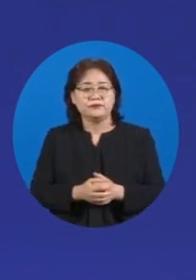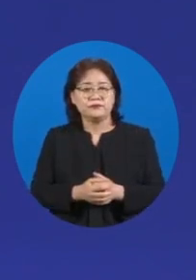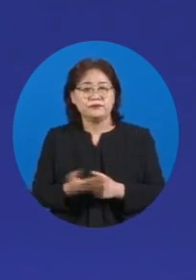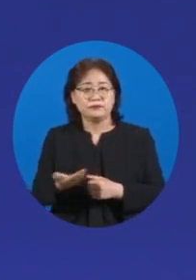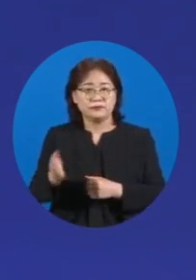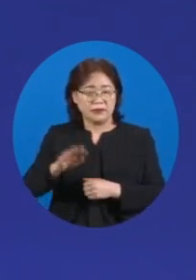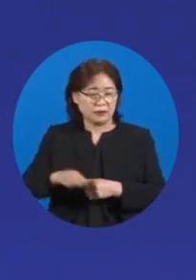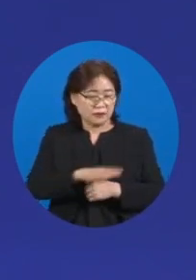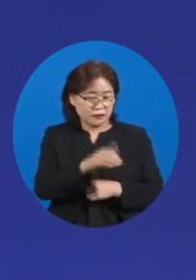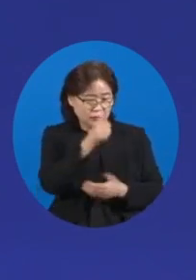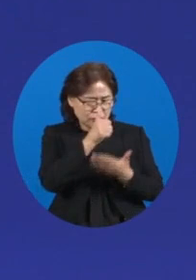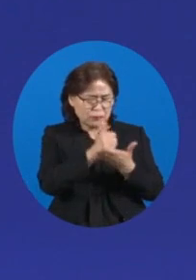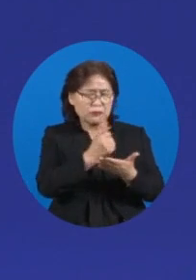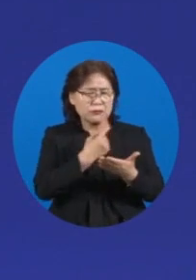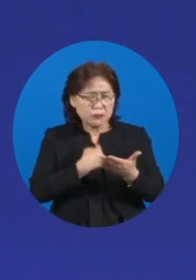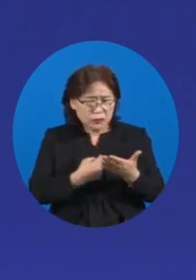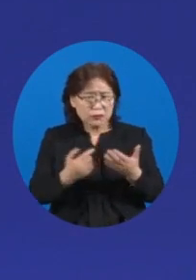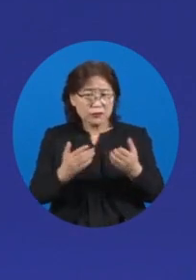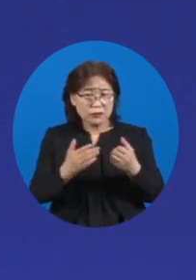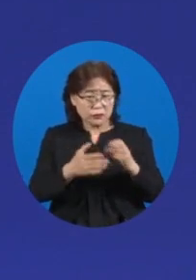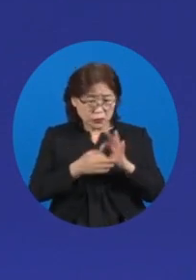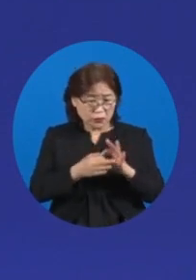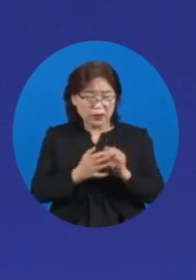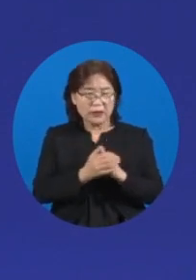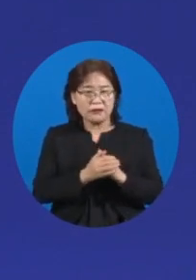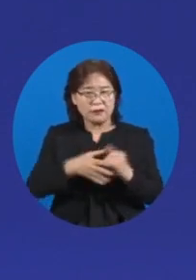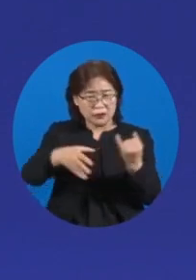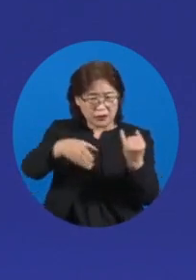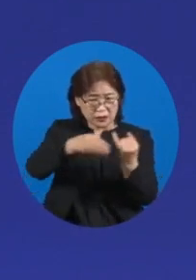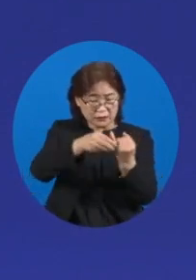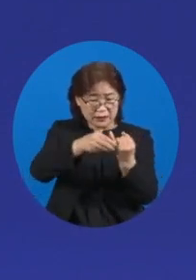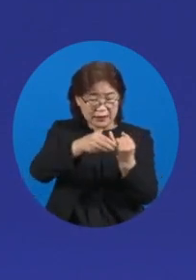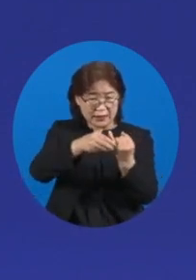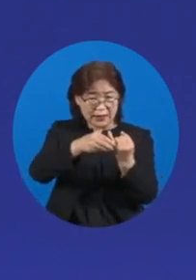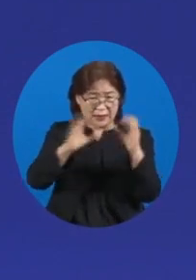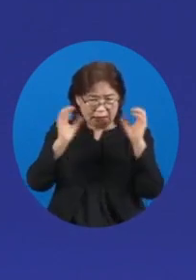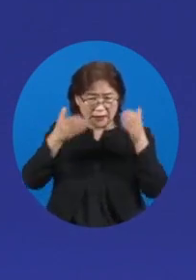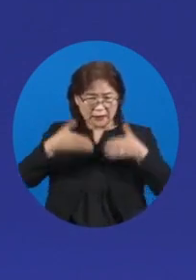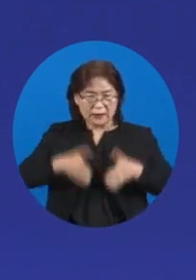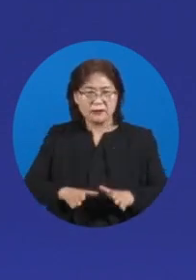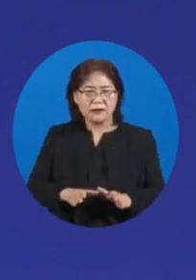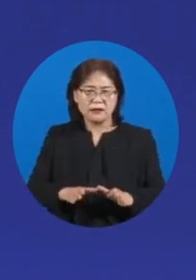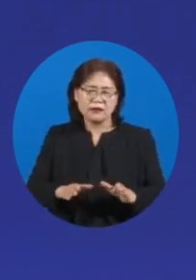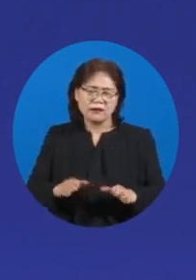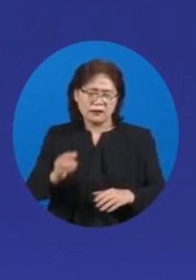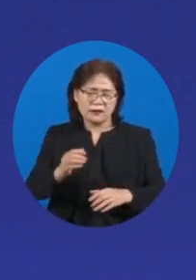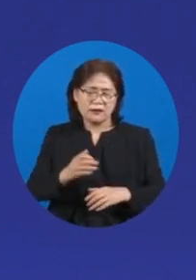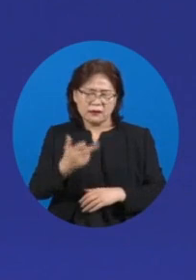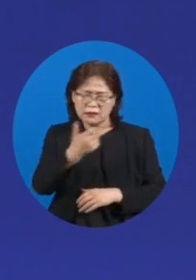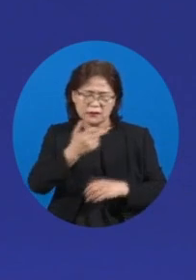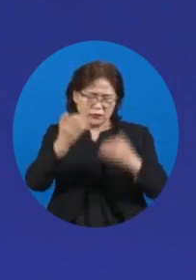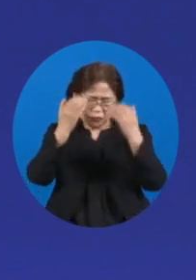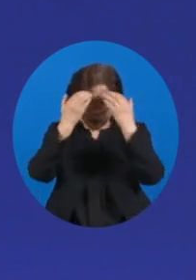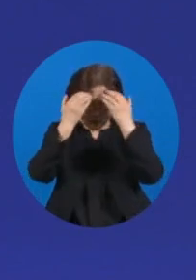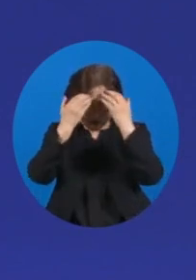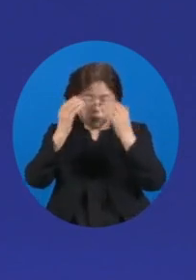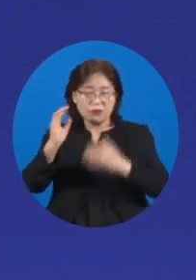그런데 그들이 범죄로 인해서 임신과 출산이 큰 고통이 되었습니다